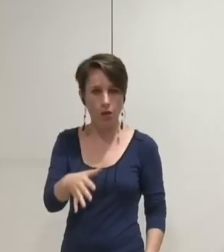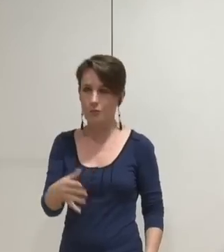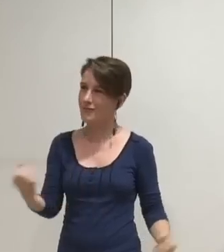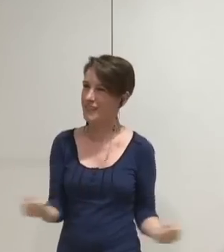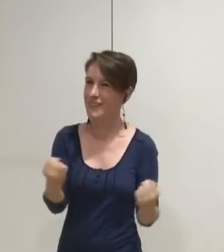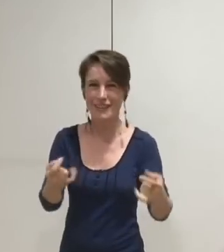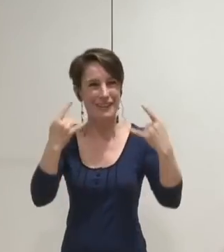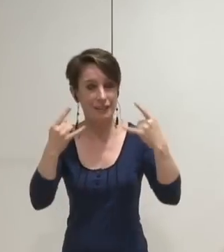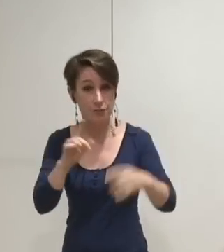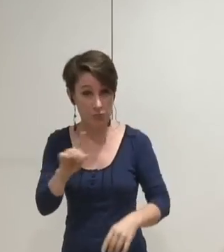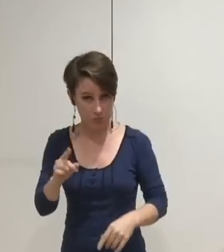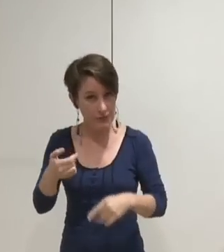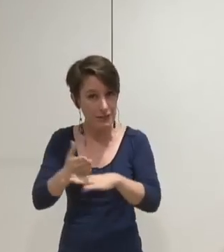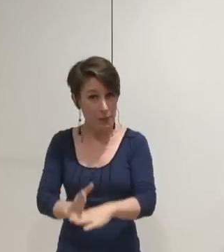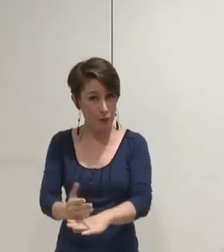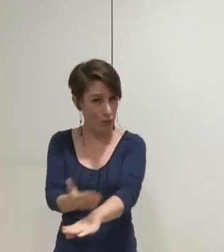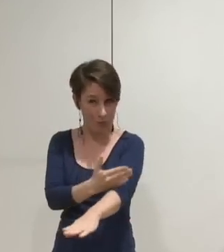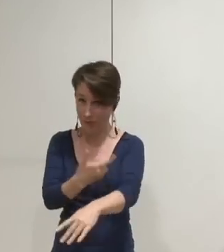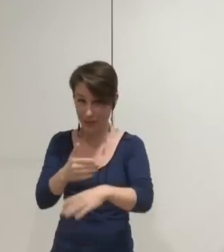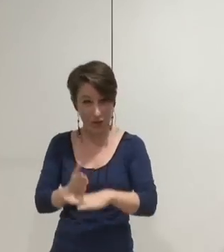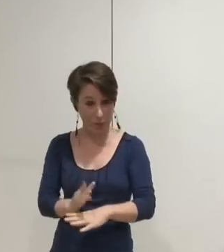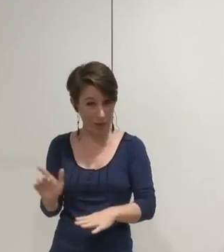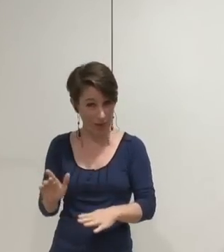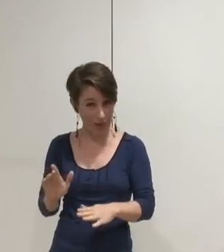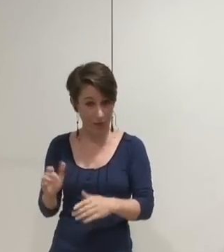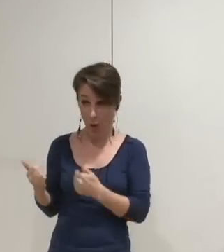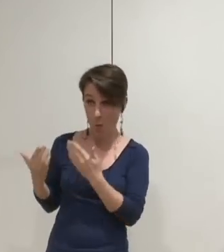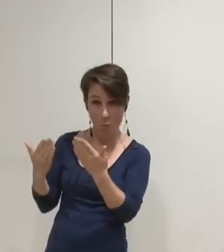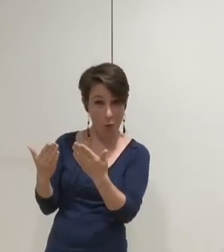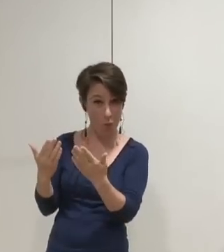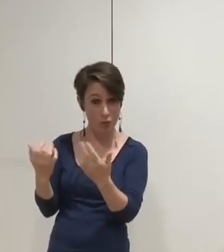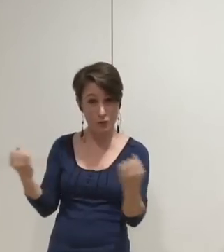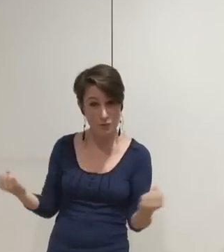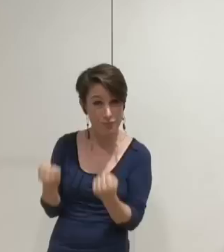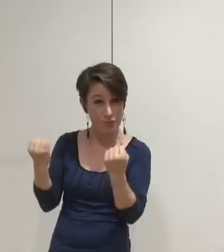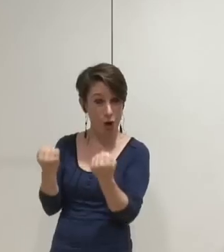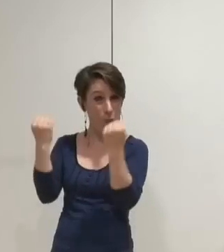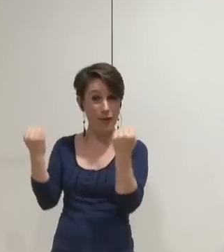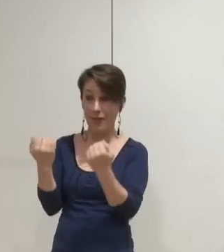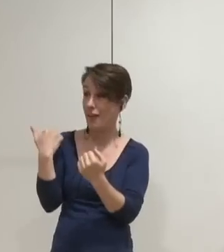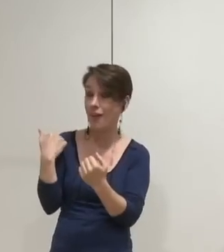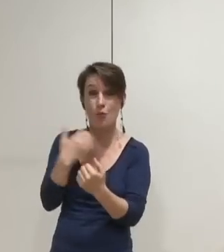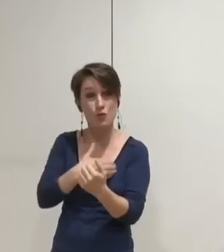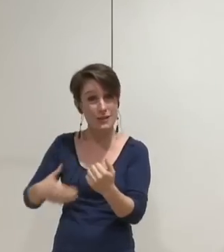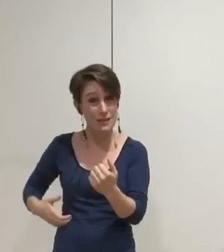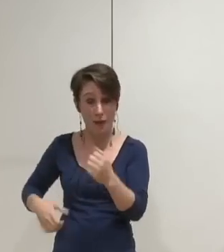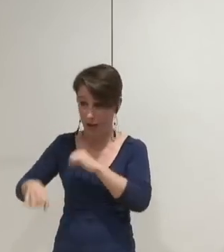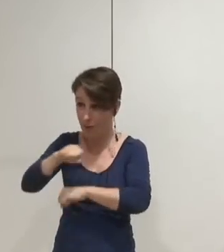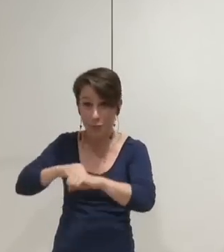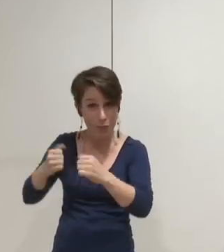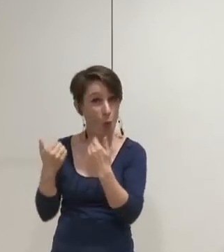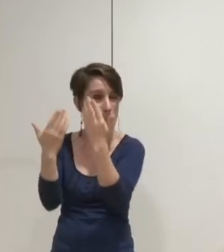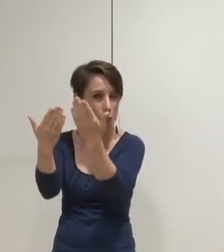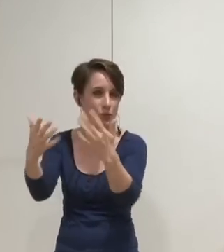dans le dans le paysage grenoblois c'était bien une proposition que nous avons formulé pendant la campagne des municipales sur